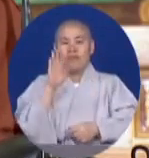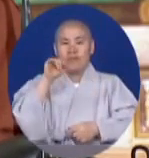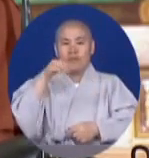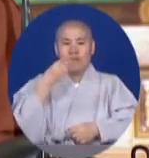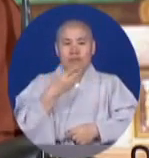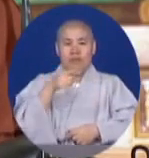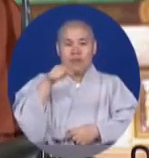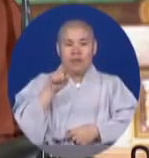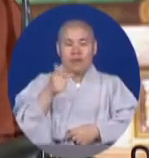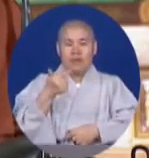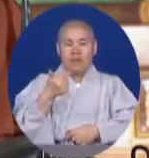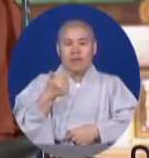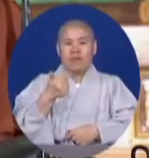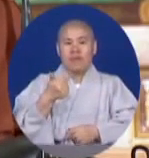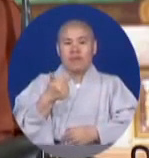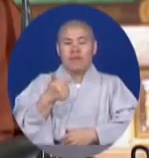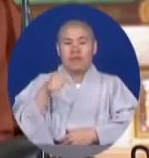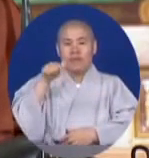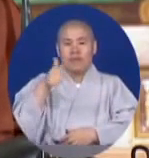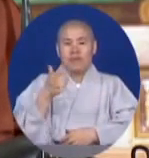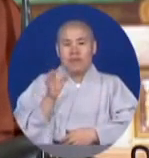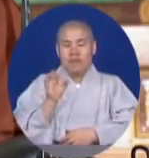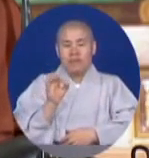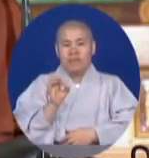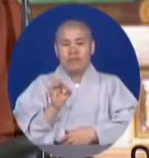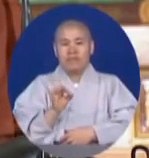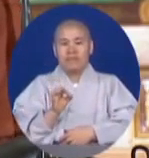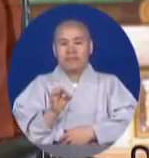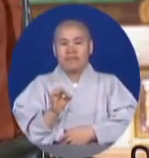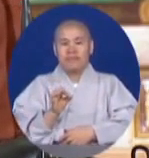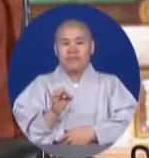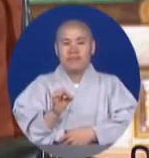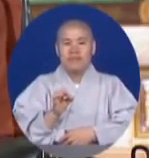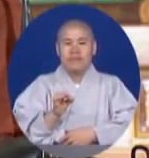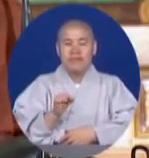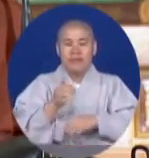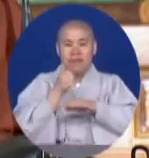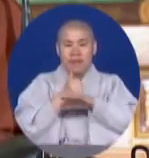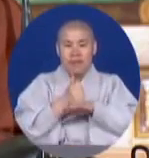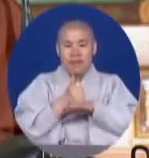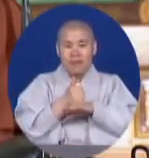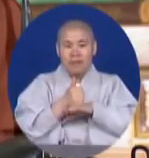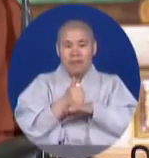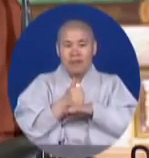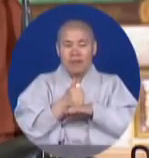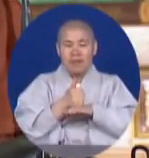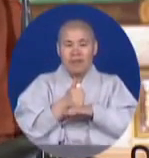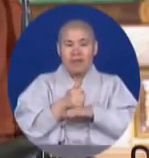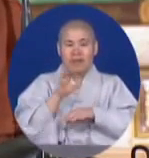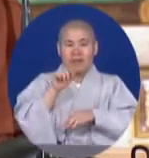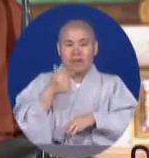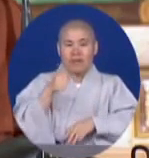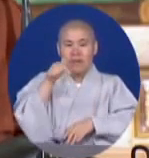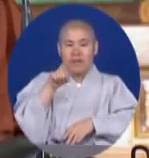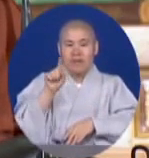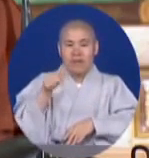오불견공. 그거 참 중요하지. 이게 나중에 보니까